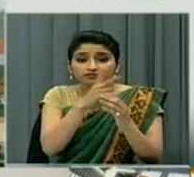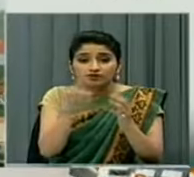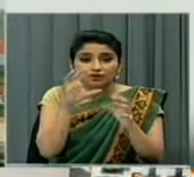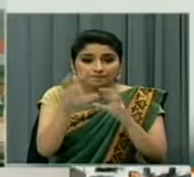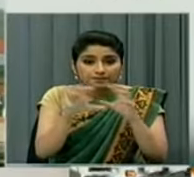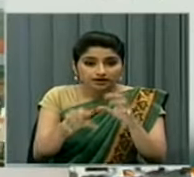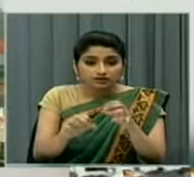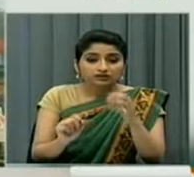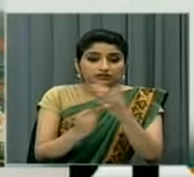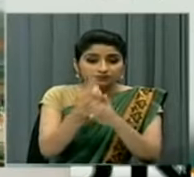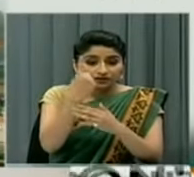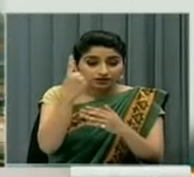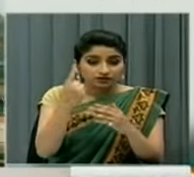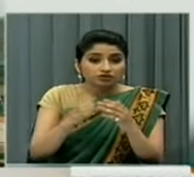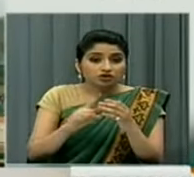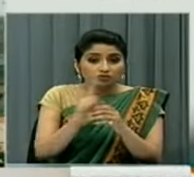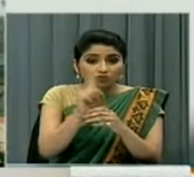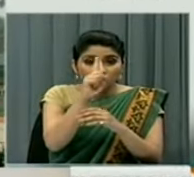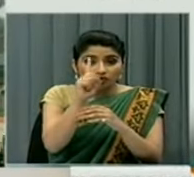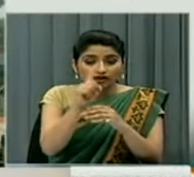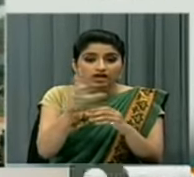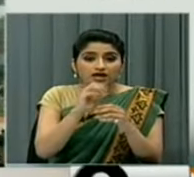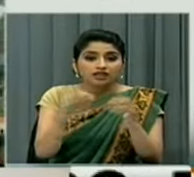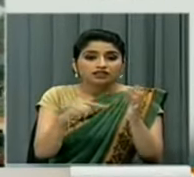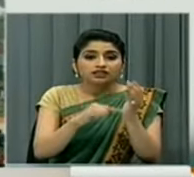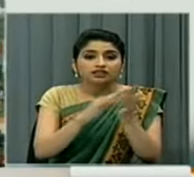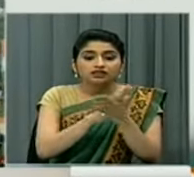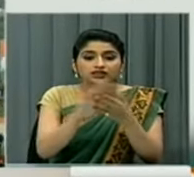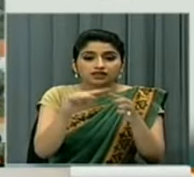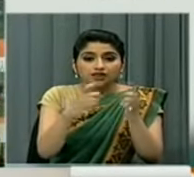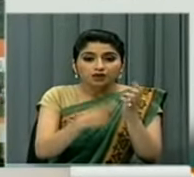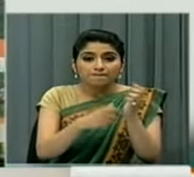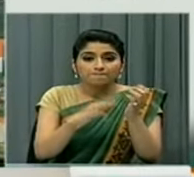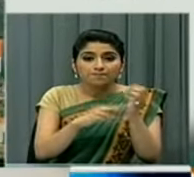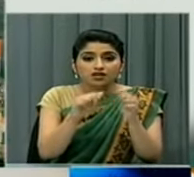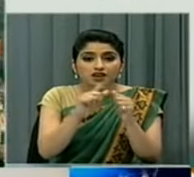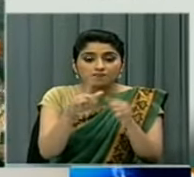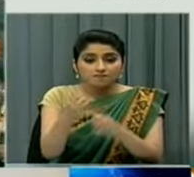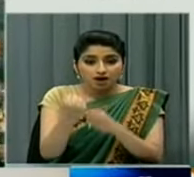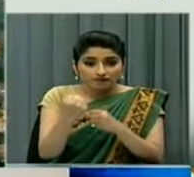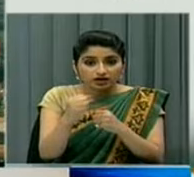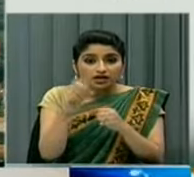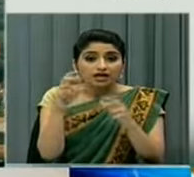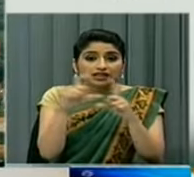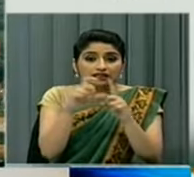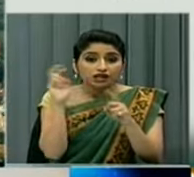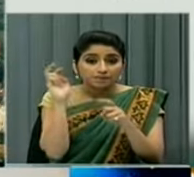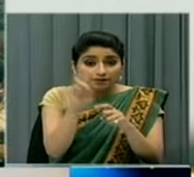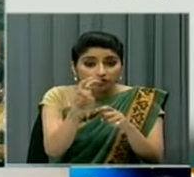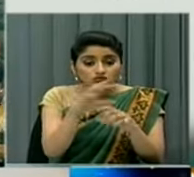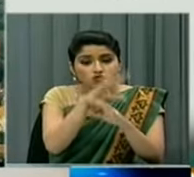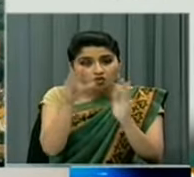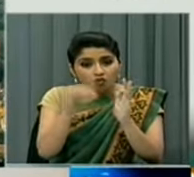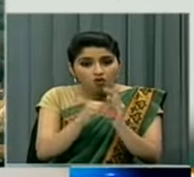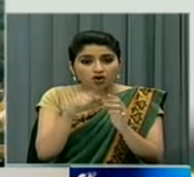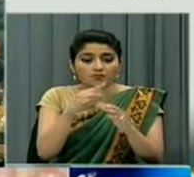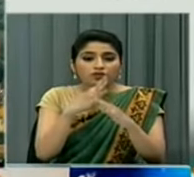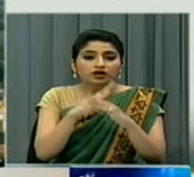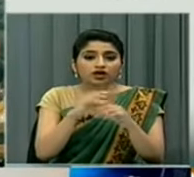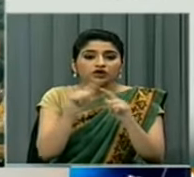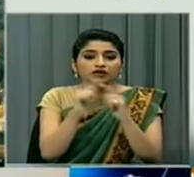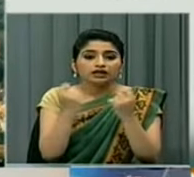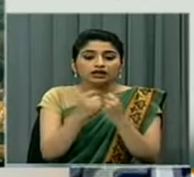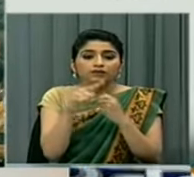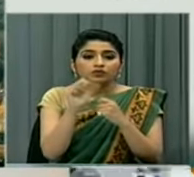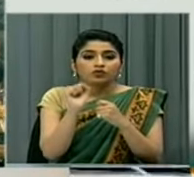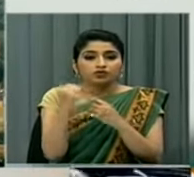आप अपना कार्यक्रम इस तरीके से करिए कि कोलैटरल डैमेज भी ना हो और आप अपना काम बड़ी मुस्तैदी से कर सके। तो ये खासियत